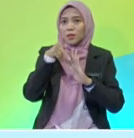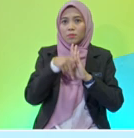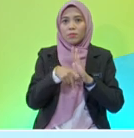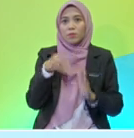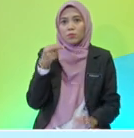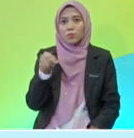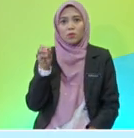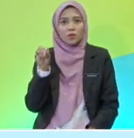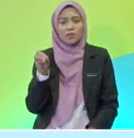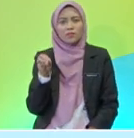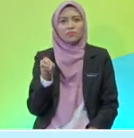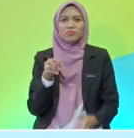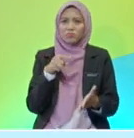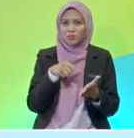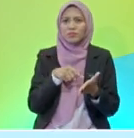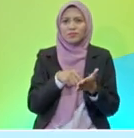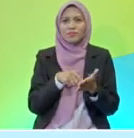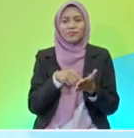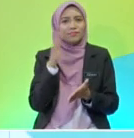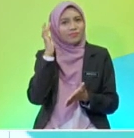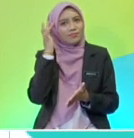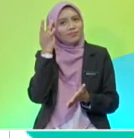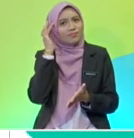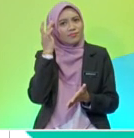ini yang berbony guys